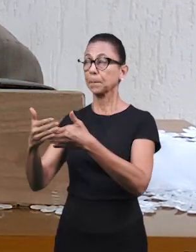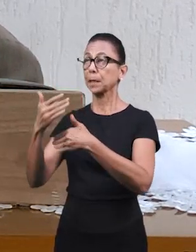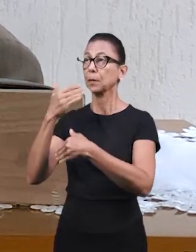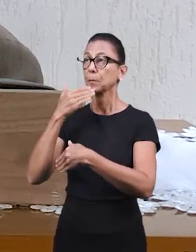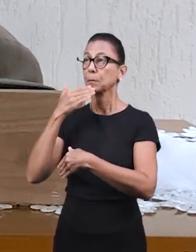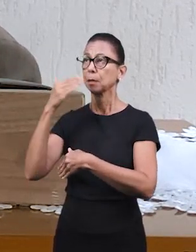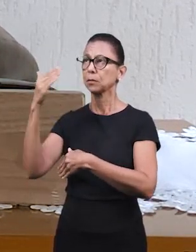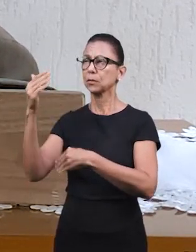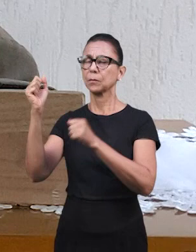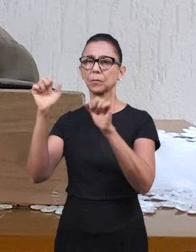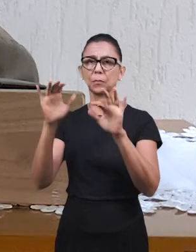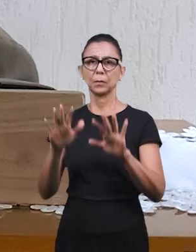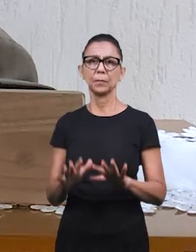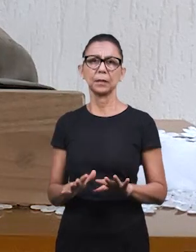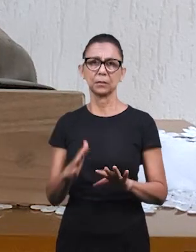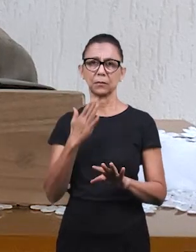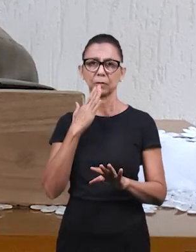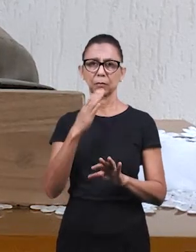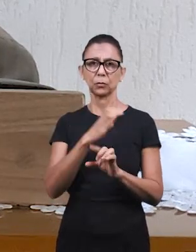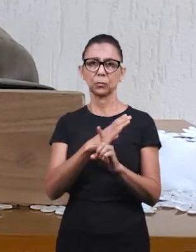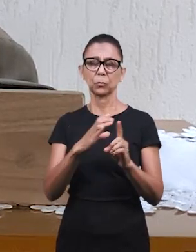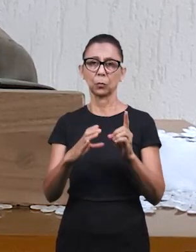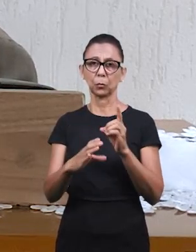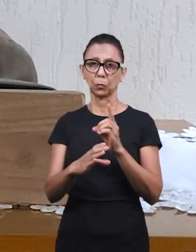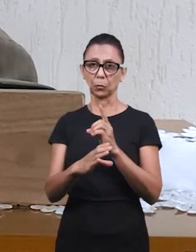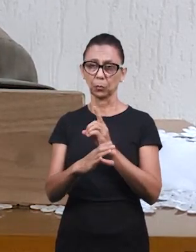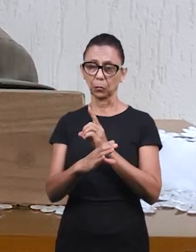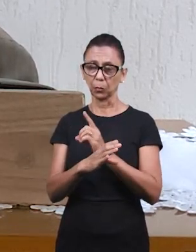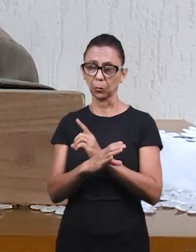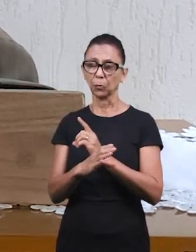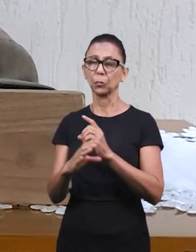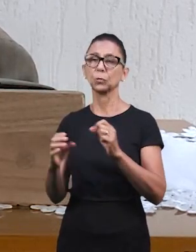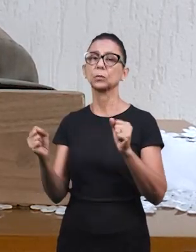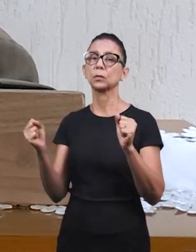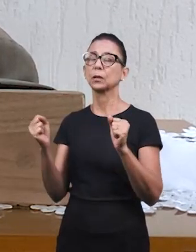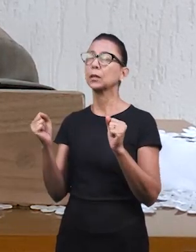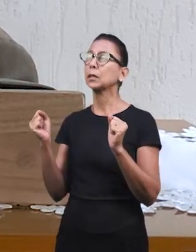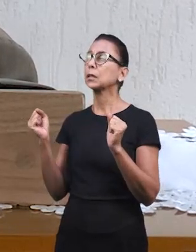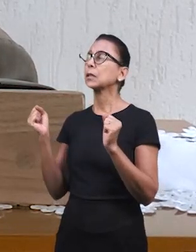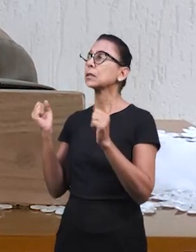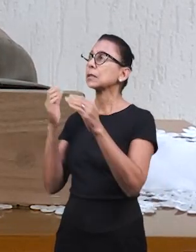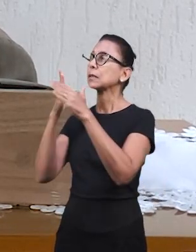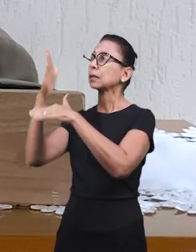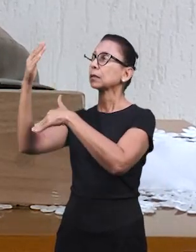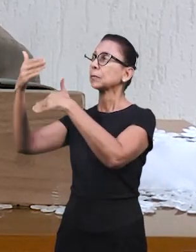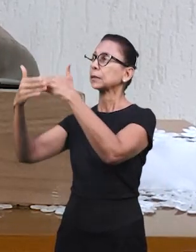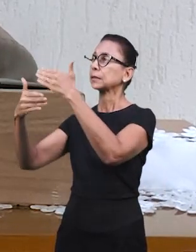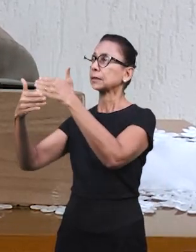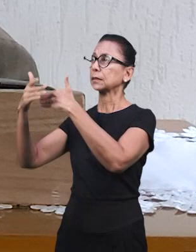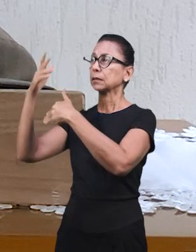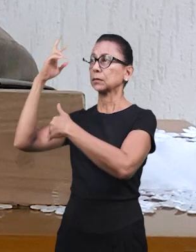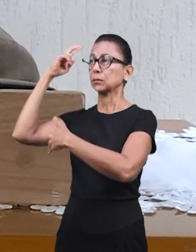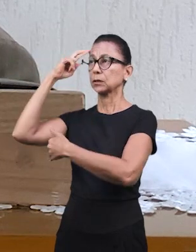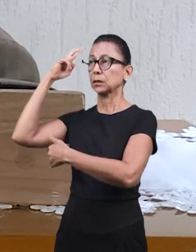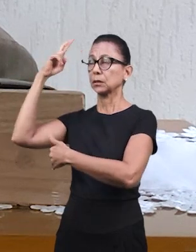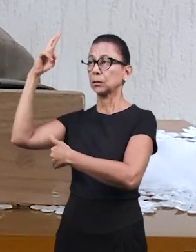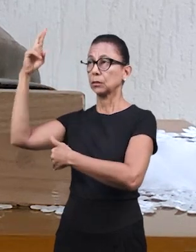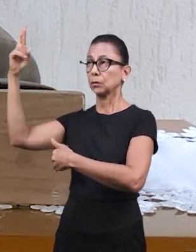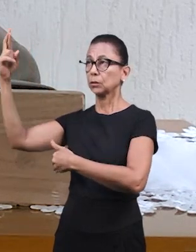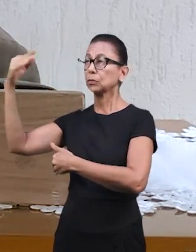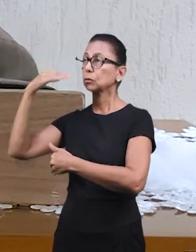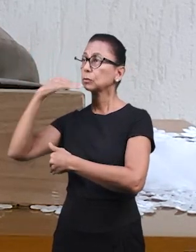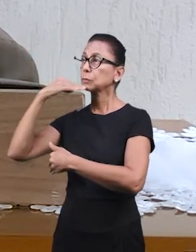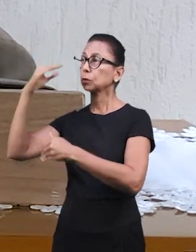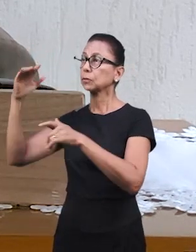пред Твоим алтарем наши жизни и просим о Твоем благословении для этого богослужения, доступа во святой